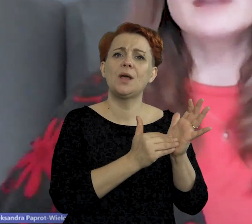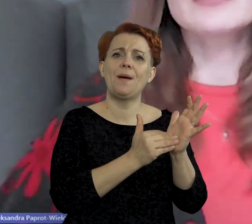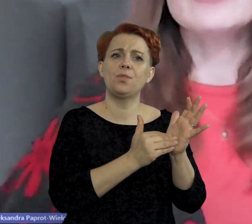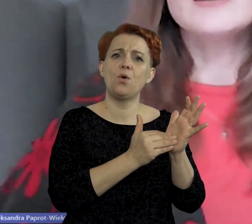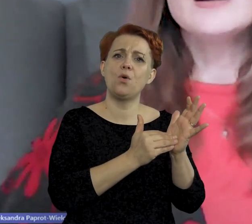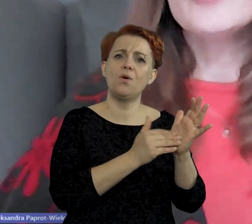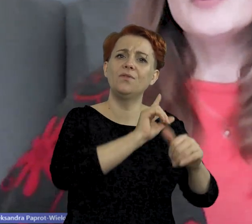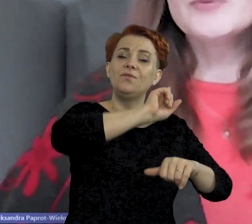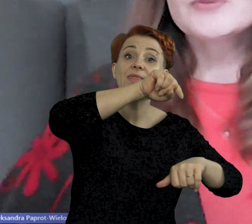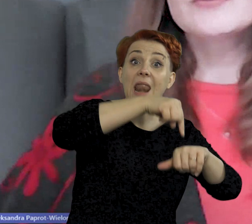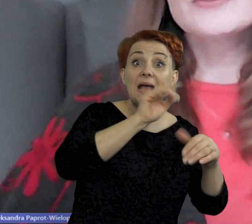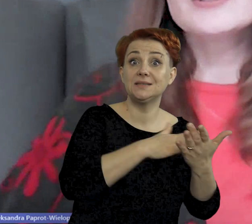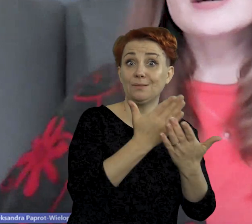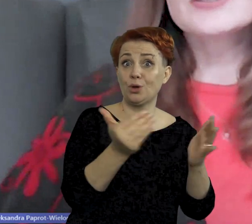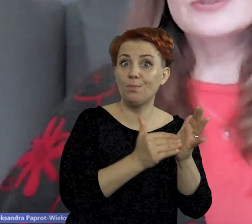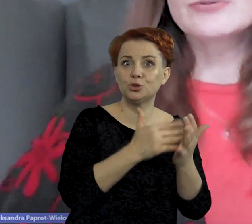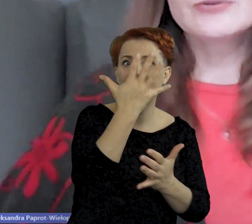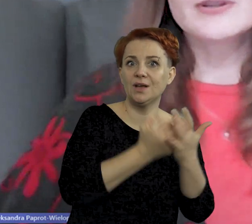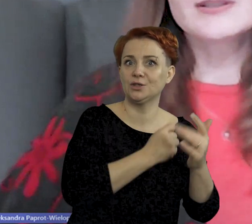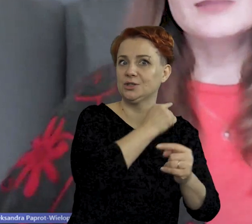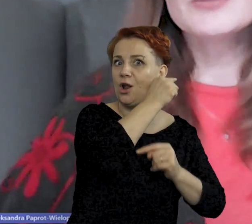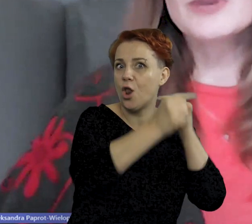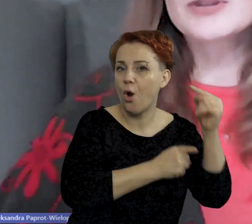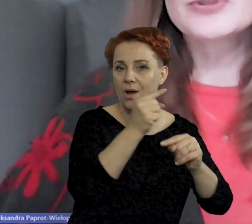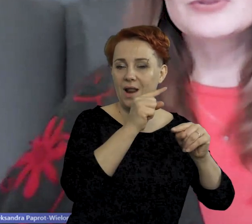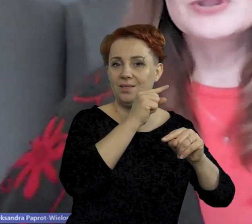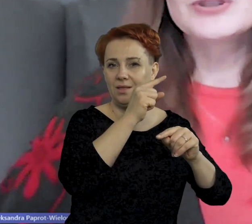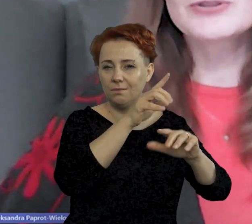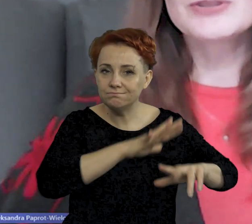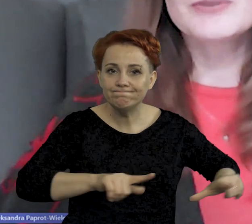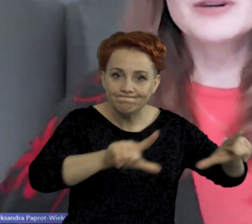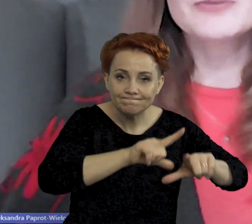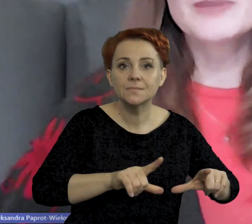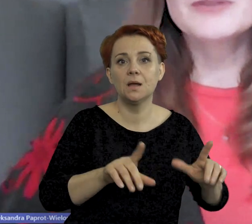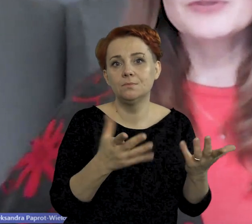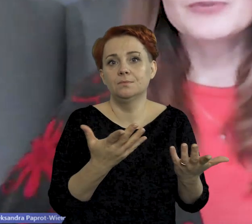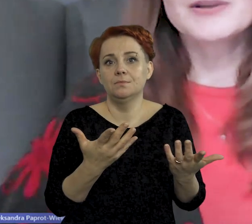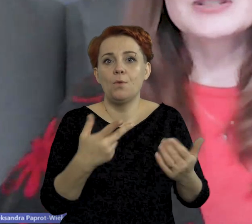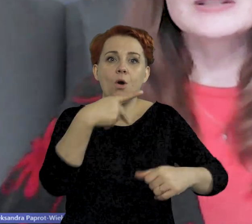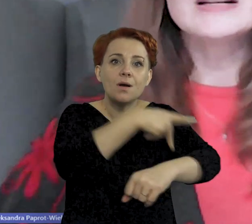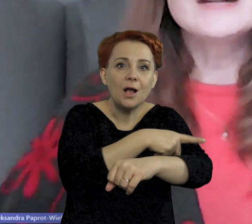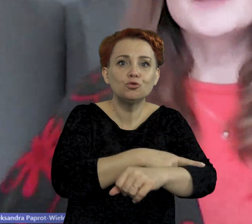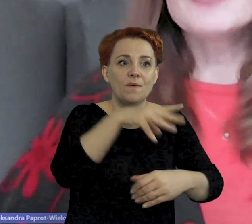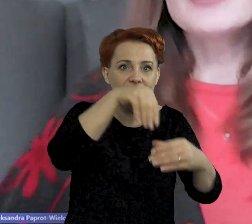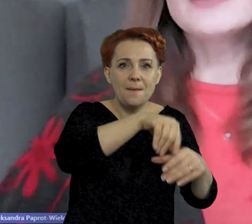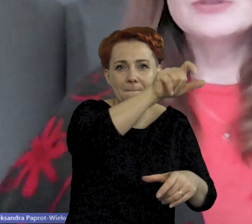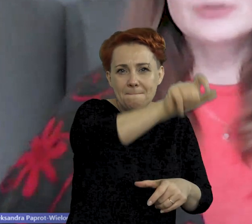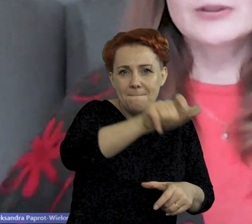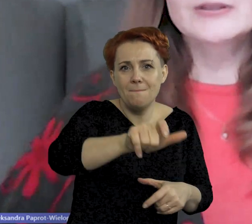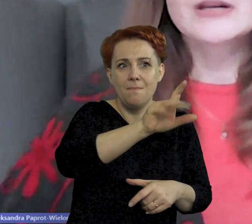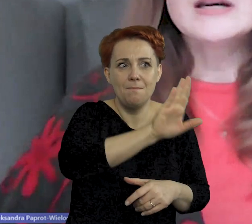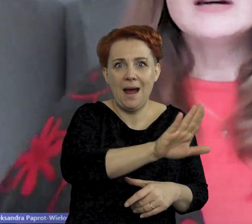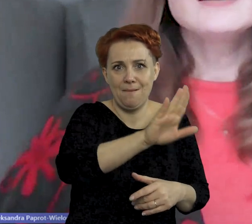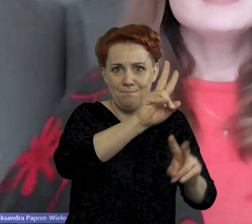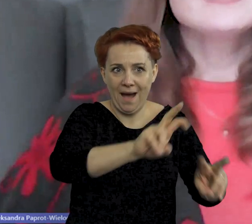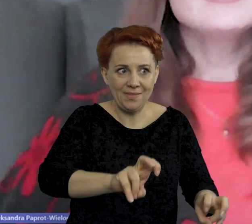projektów, grantów, bo po prostu mówili, że każdy tą kulturę chce mieć, bo Kaszuby sąsiednie, Kociewie mają swoich badaczy, no a my nie wiemy, gdzie